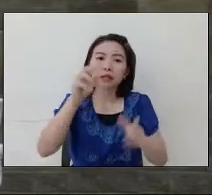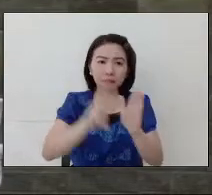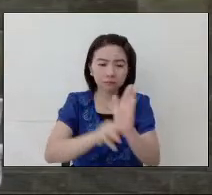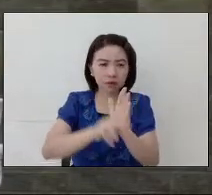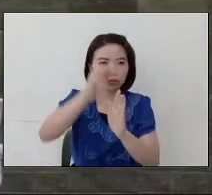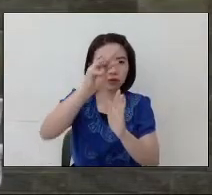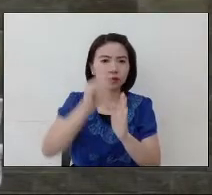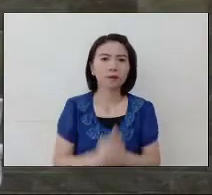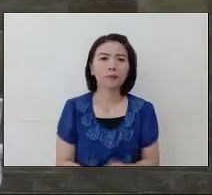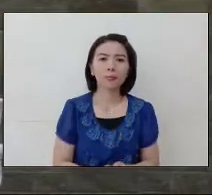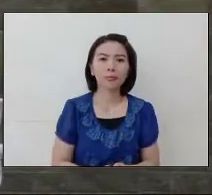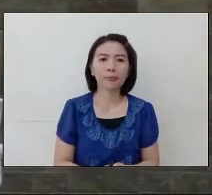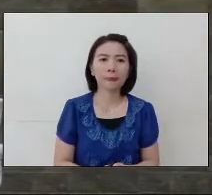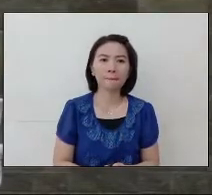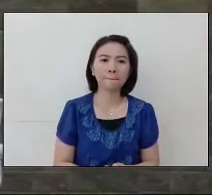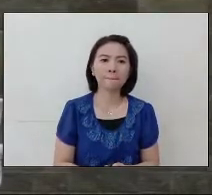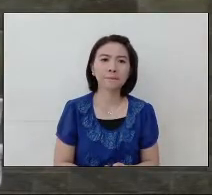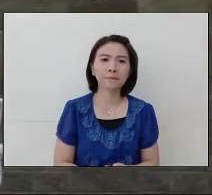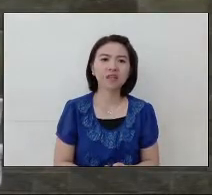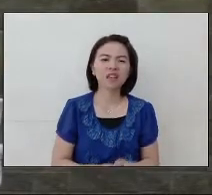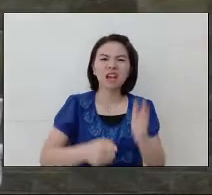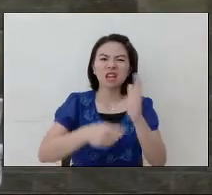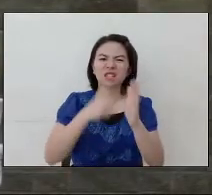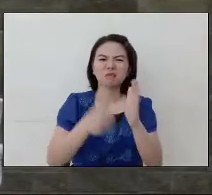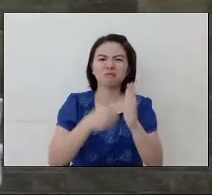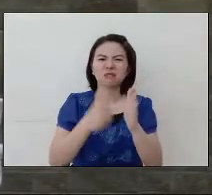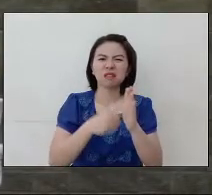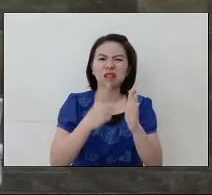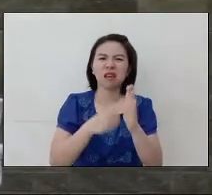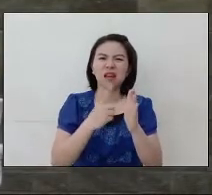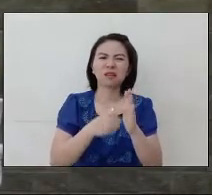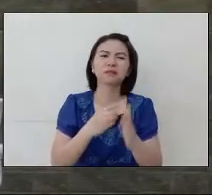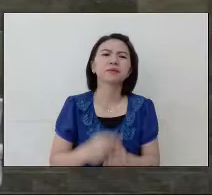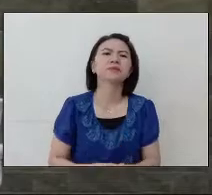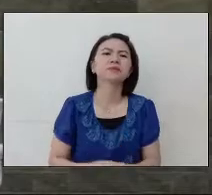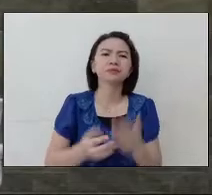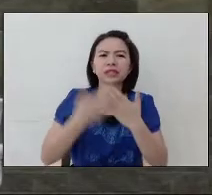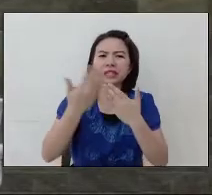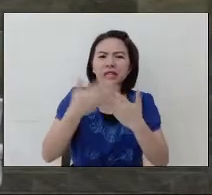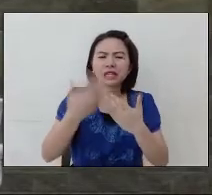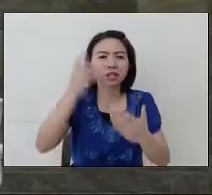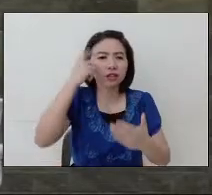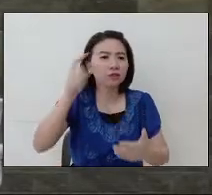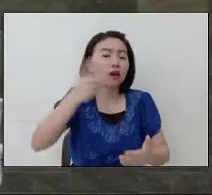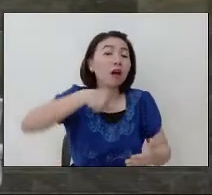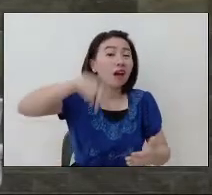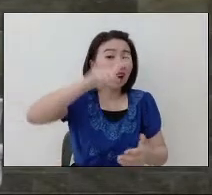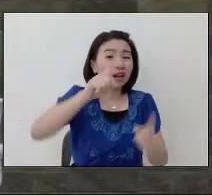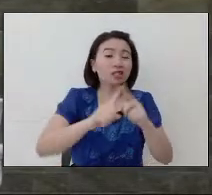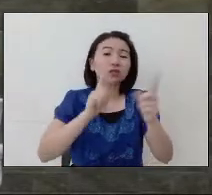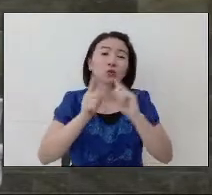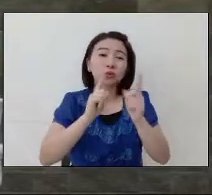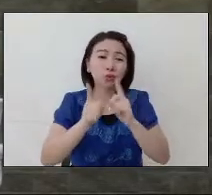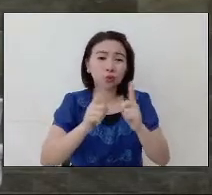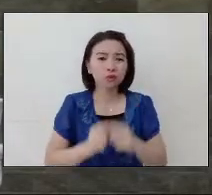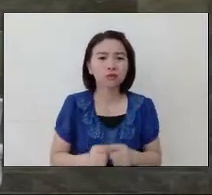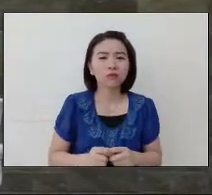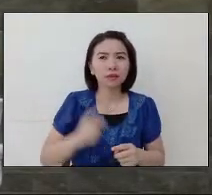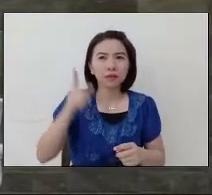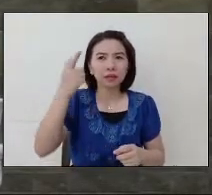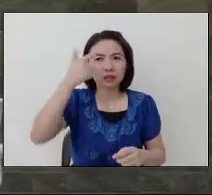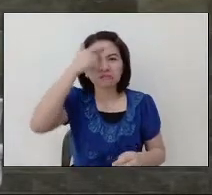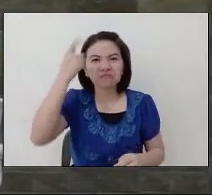You see that? Minsan magaling tayo magsalita, makinig ka sa akin, matanda na ako. Oh yeah, pero sabi ng kawikaan, wala ka namang